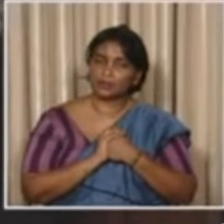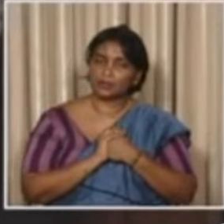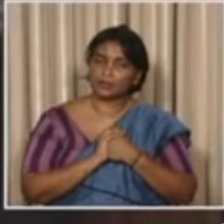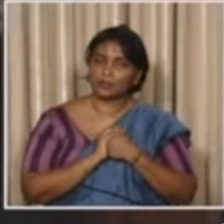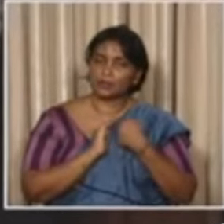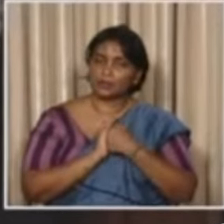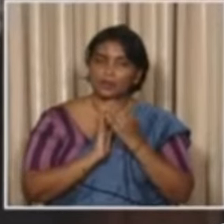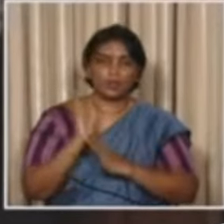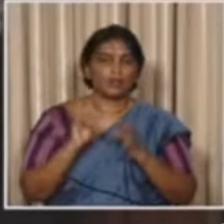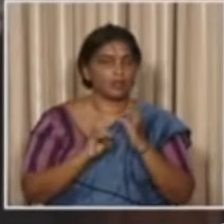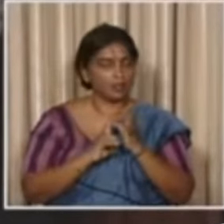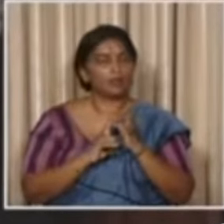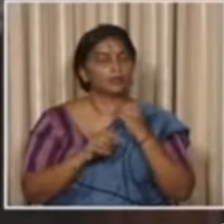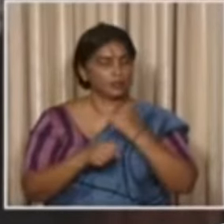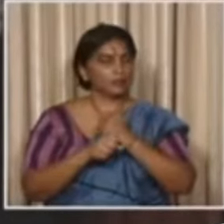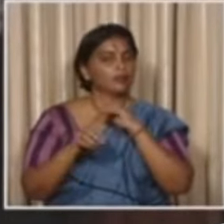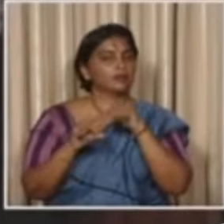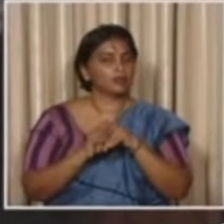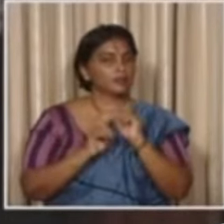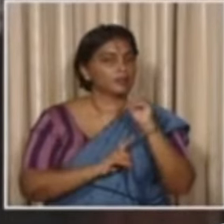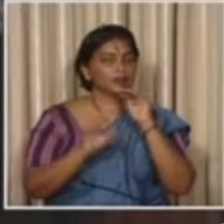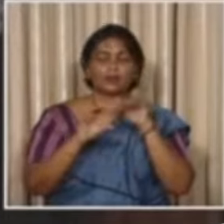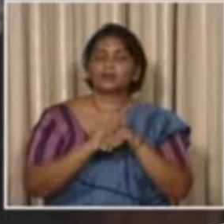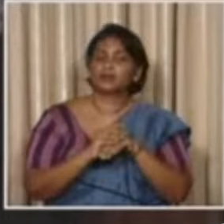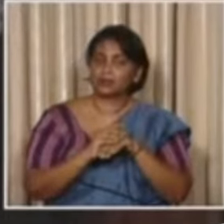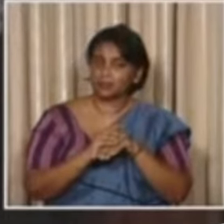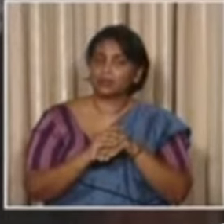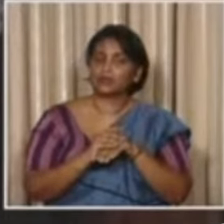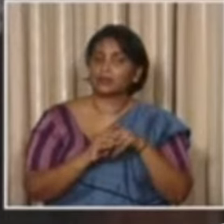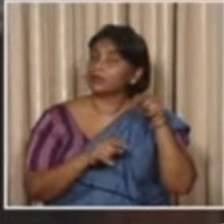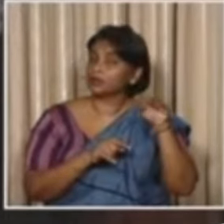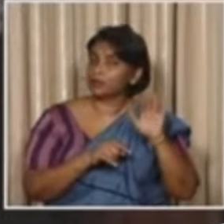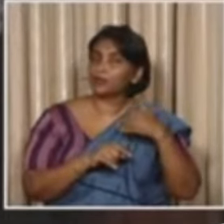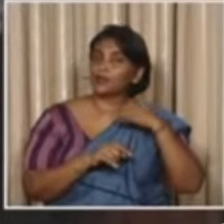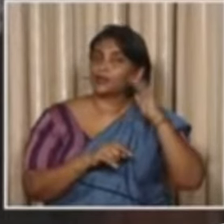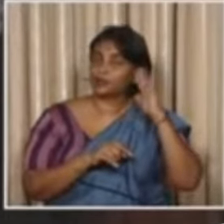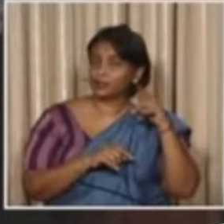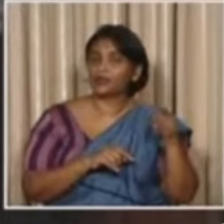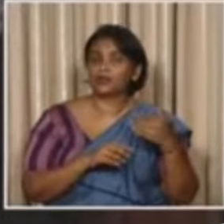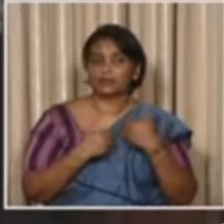අපේ ගරු අමාත්‍යතුමාලා ආණ්ඩු නියෝජනය කරන, පාර්ලිමේන්තු නියෝජනය කරන ඇතුමන්ලා, විශේෂයෙන්ම